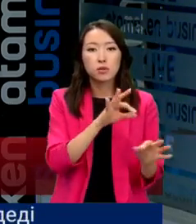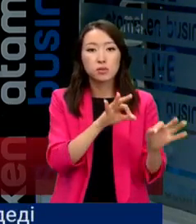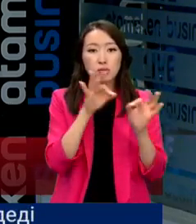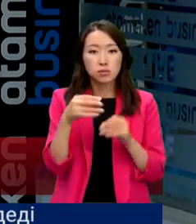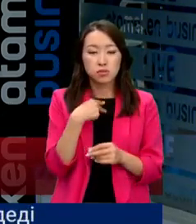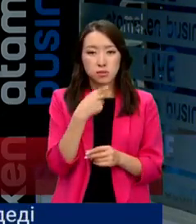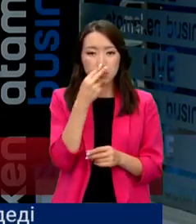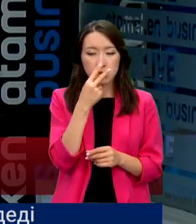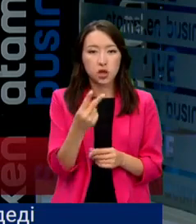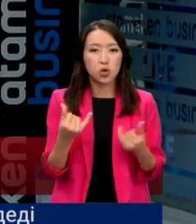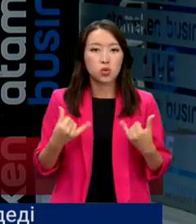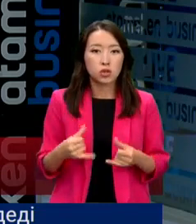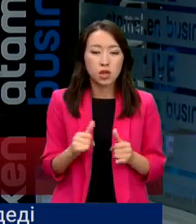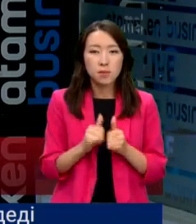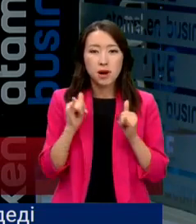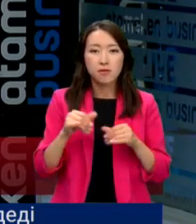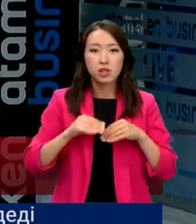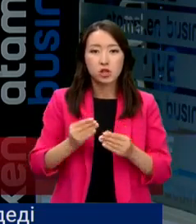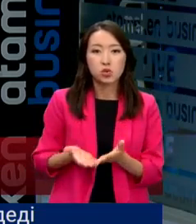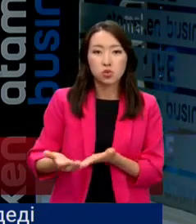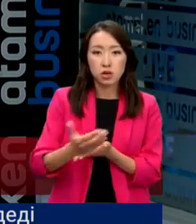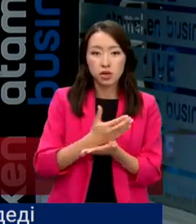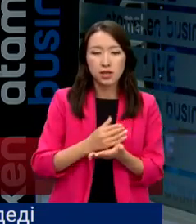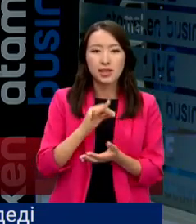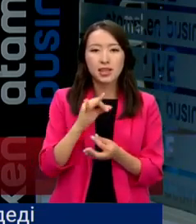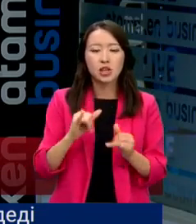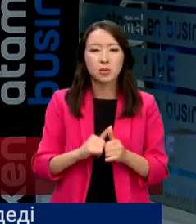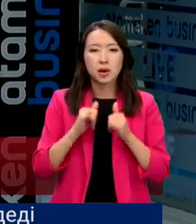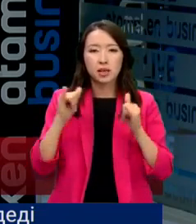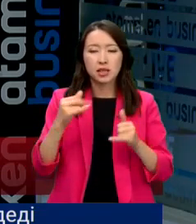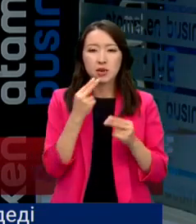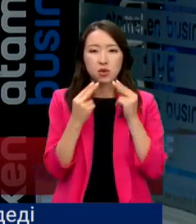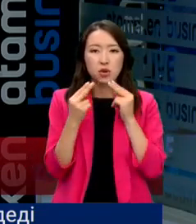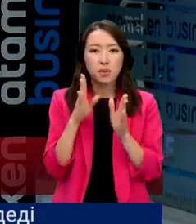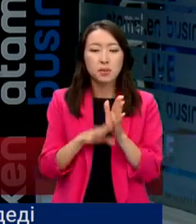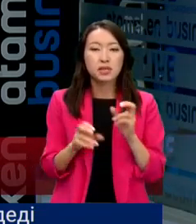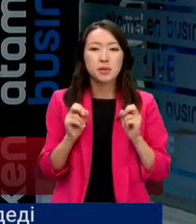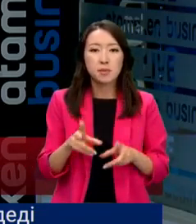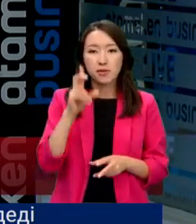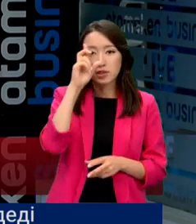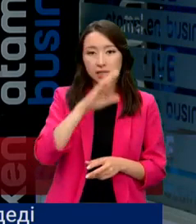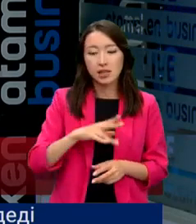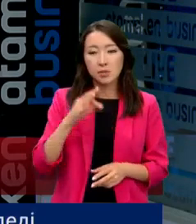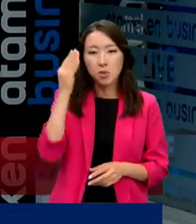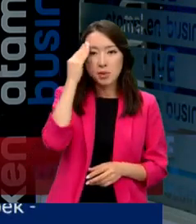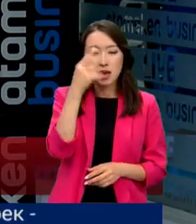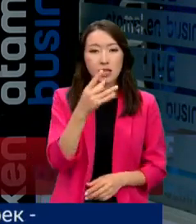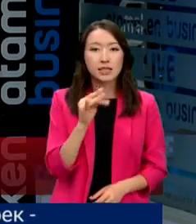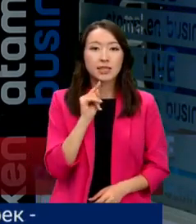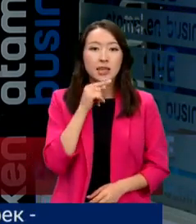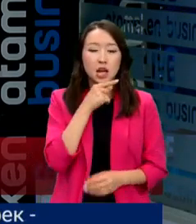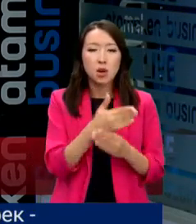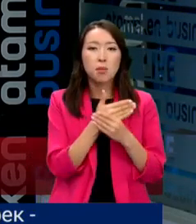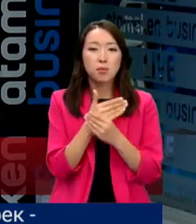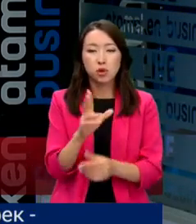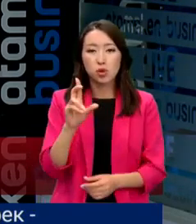очень удивил. Повысить урожайность и поднять в целом уровень продовольственной безопасности в стране, по мнению одного из экономистов,